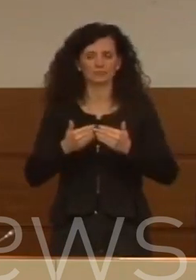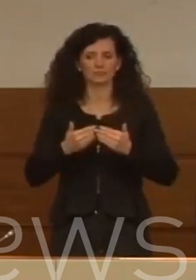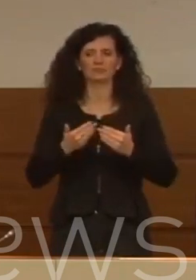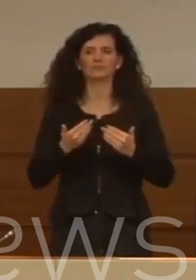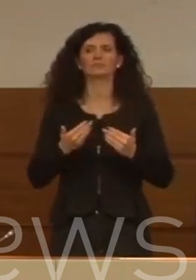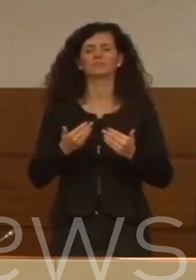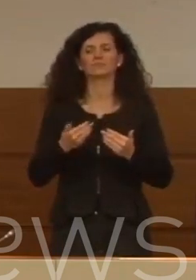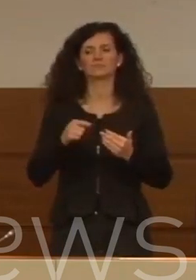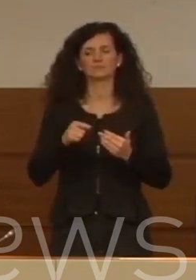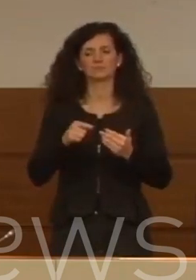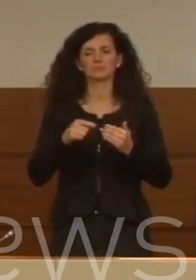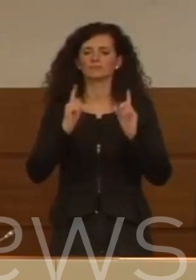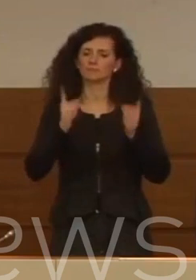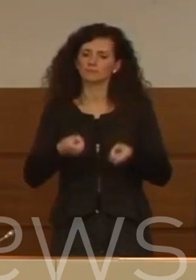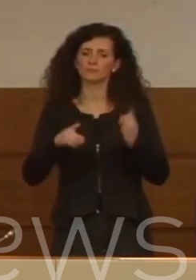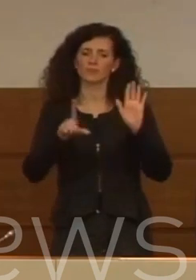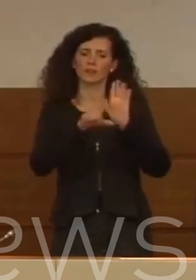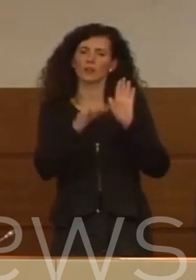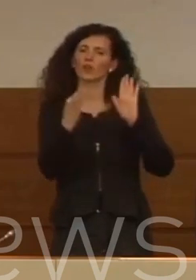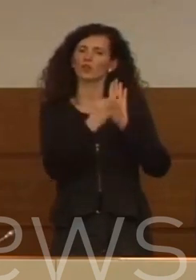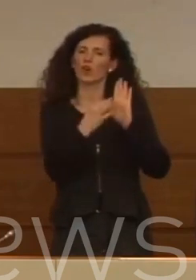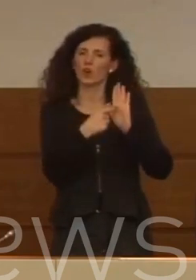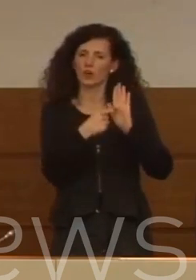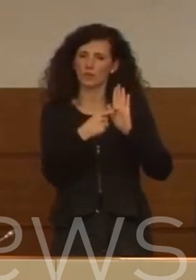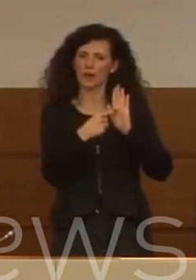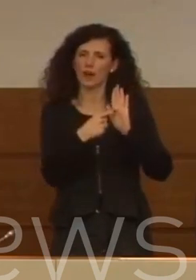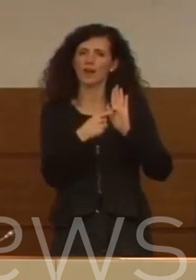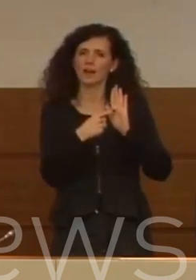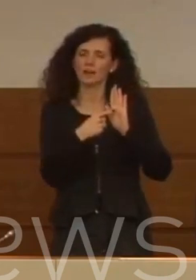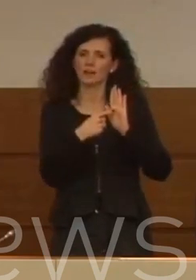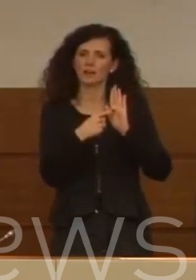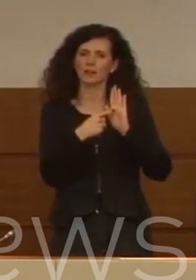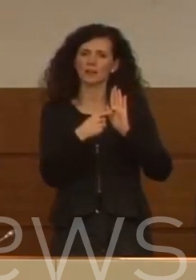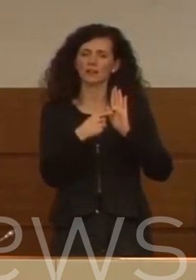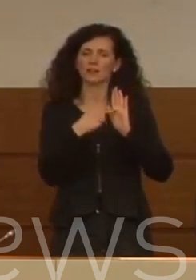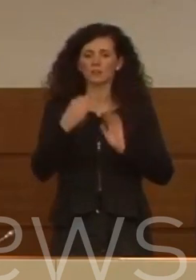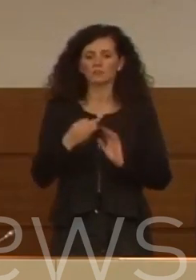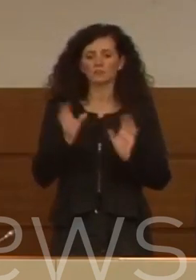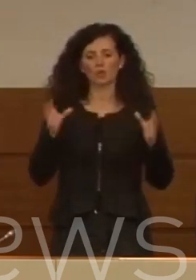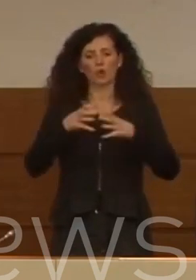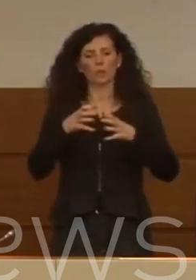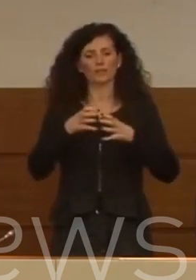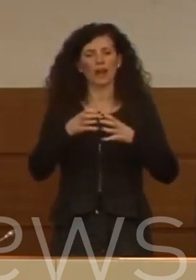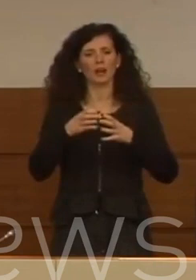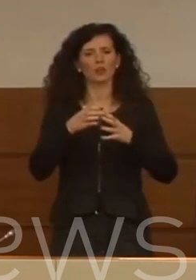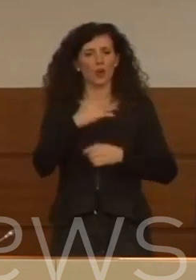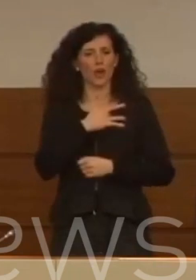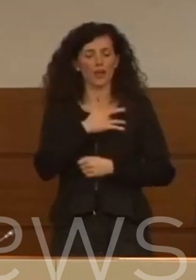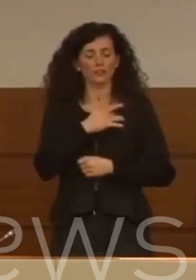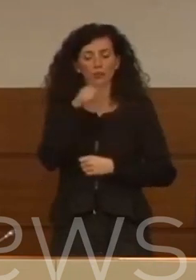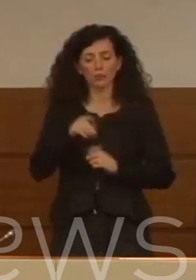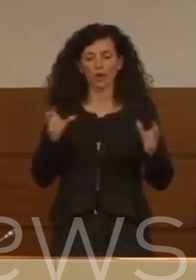una norma di semplificazione delle missioni dei pareri dei comitati etici avendo un solo